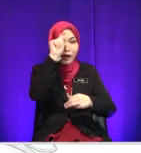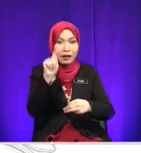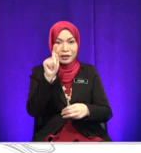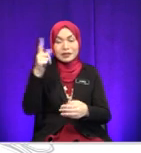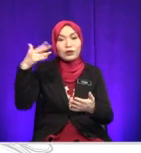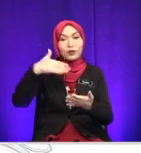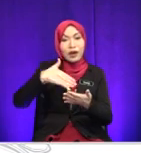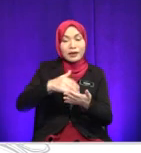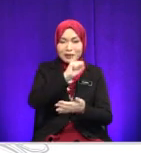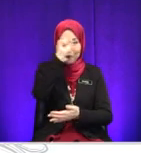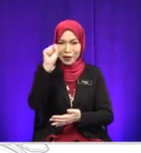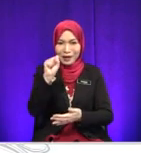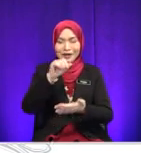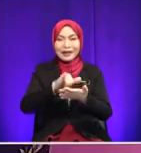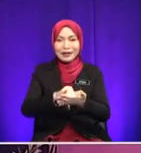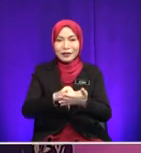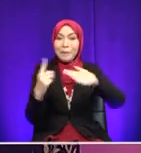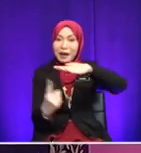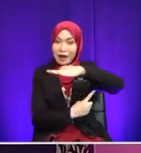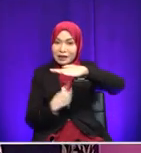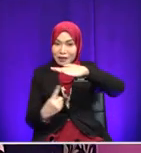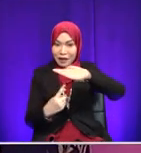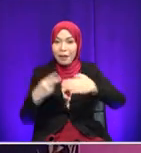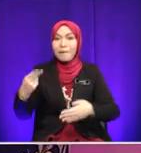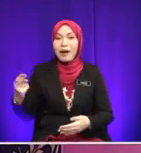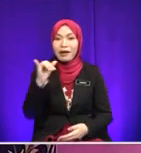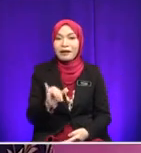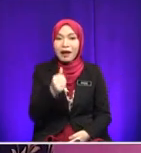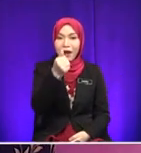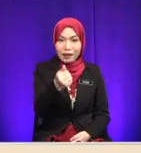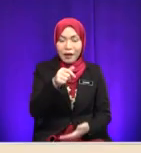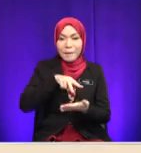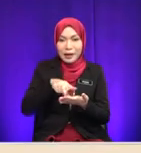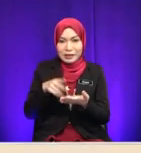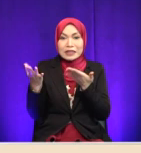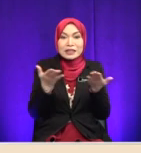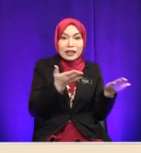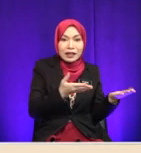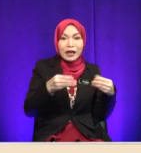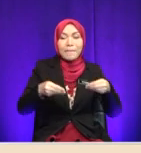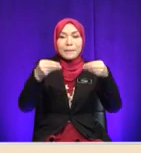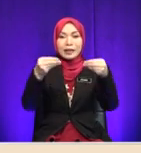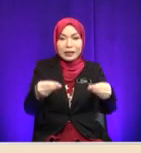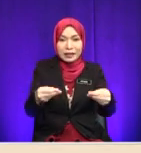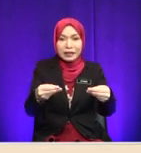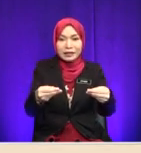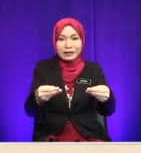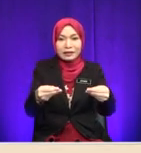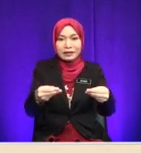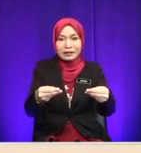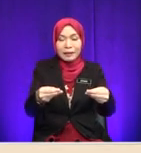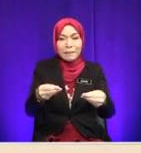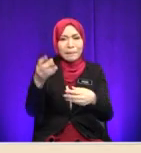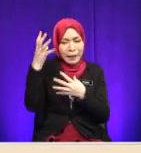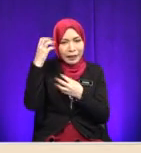soalan, iaitu berdasarkan bahan yang anda baca, sila berikan respon tentang penyataan di